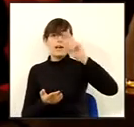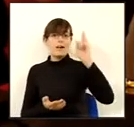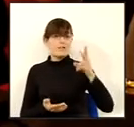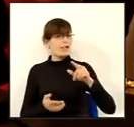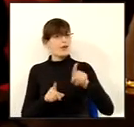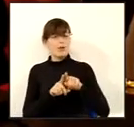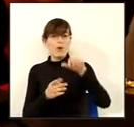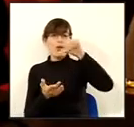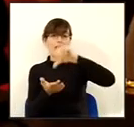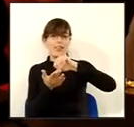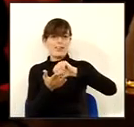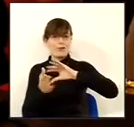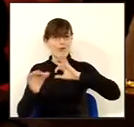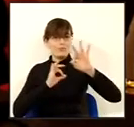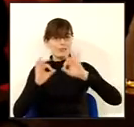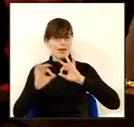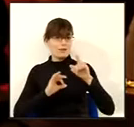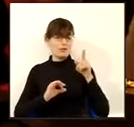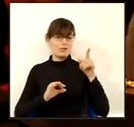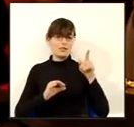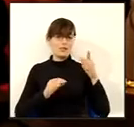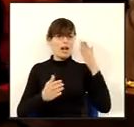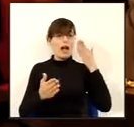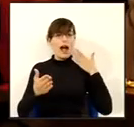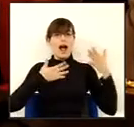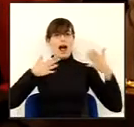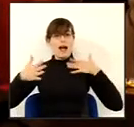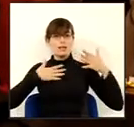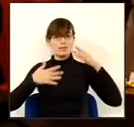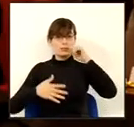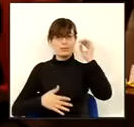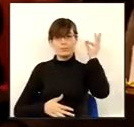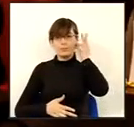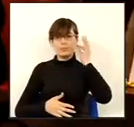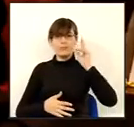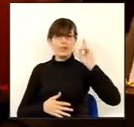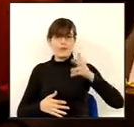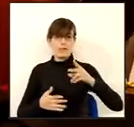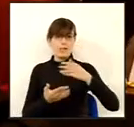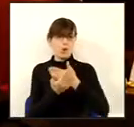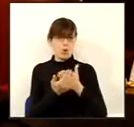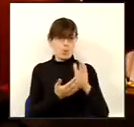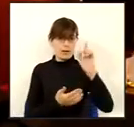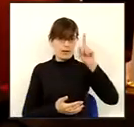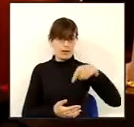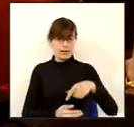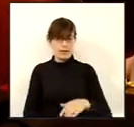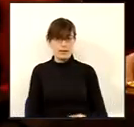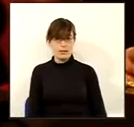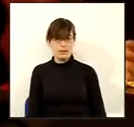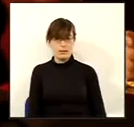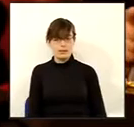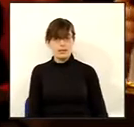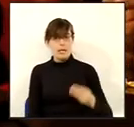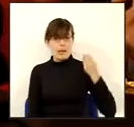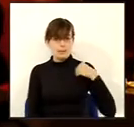dramàtic d'Osona, d'on en van sortir grans actius i actors de renom de Vic i comarca. En la seva